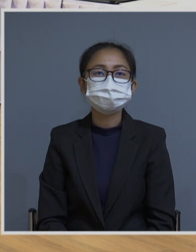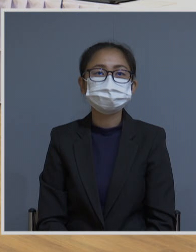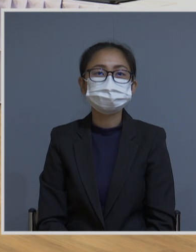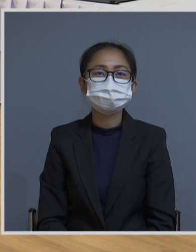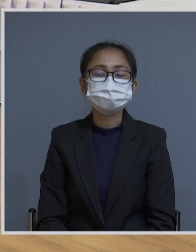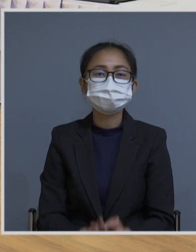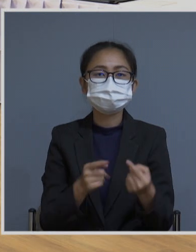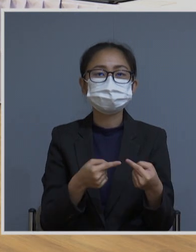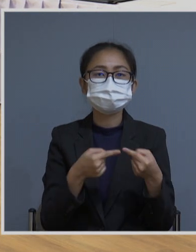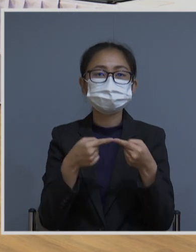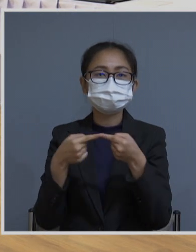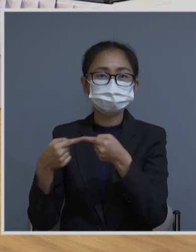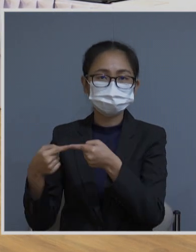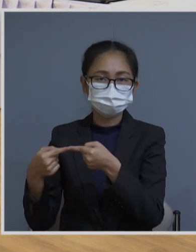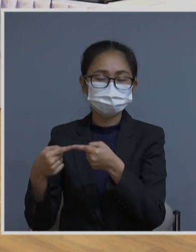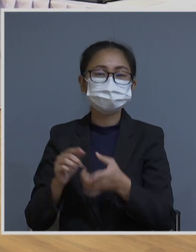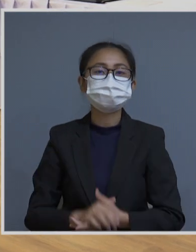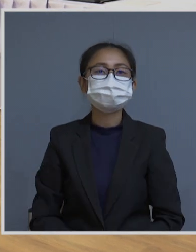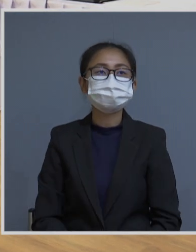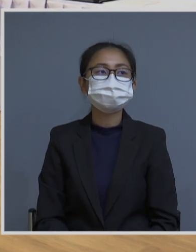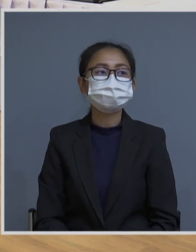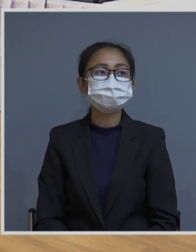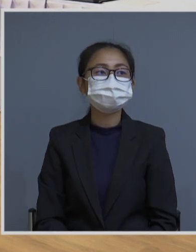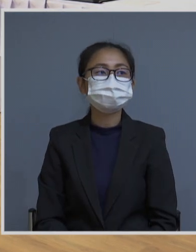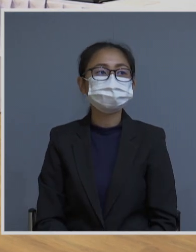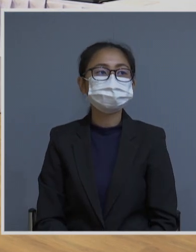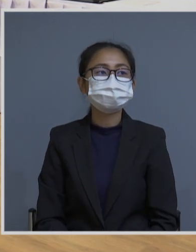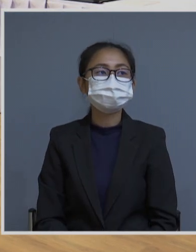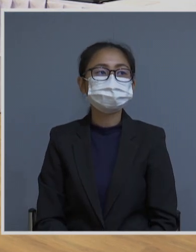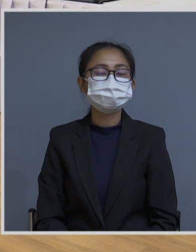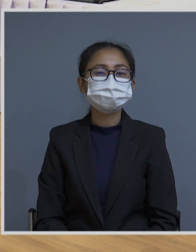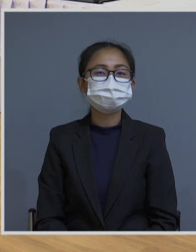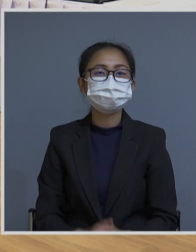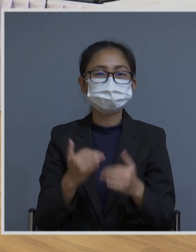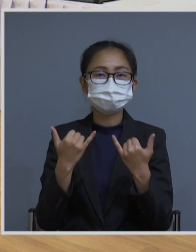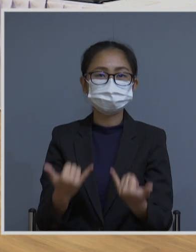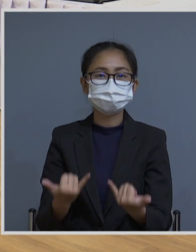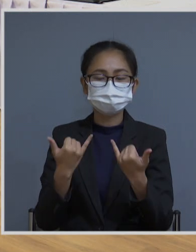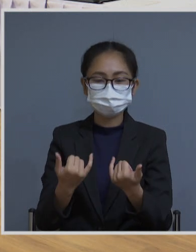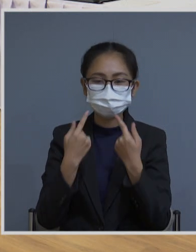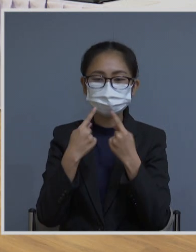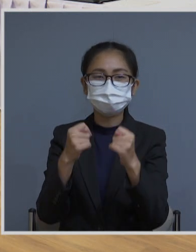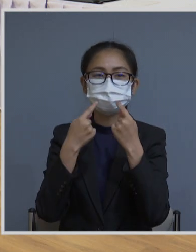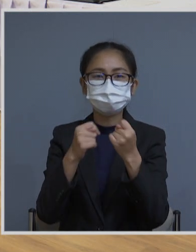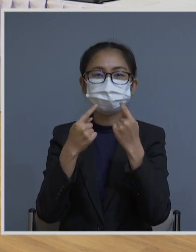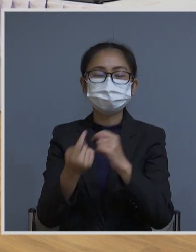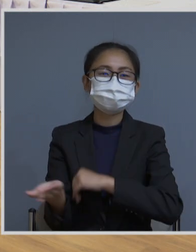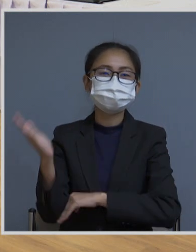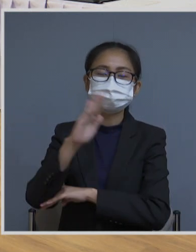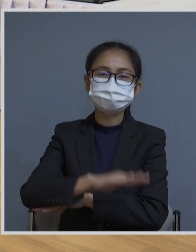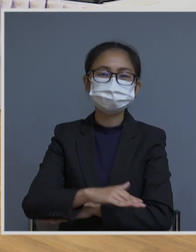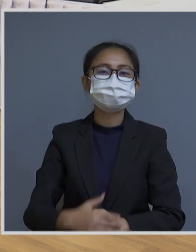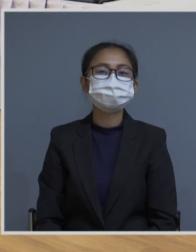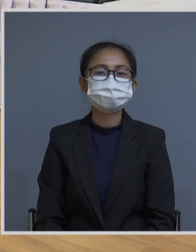มาต่อยเวทีเล็กอีกนะครับท่านอย่าจับวันนี้ท่านก็ตอบทั้งวันนะครับขอ